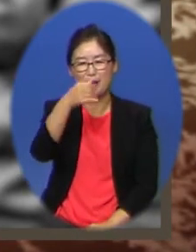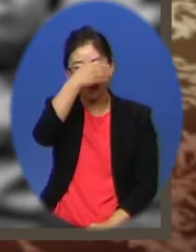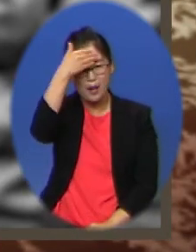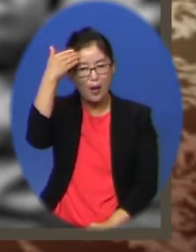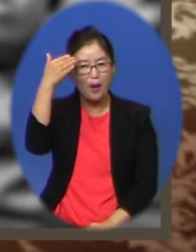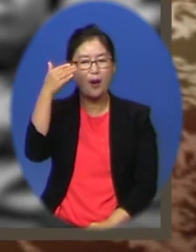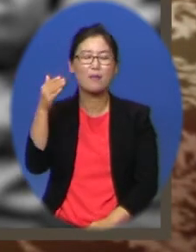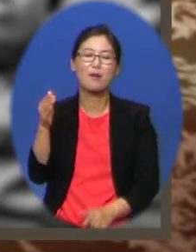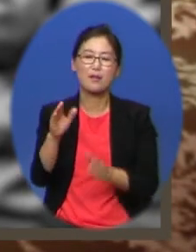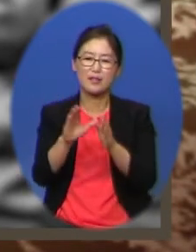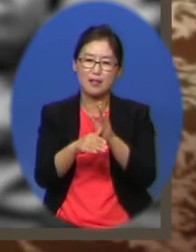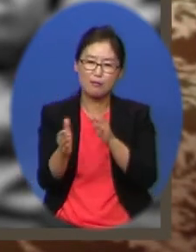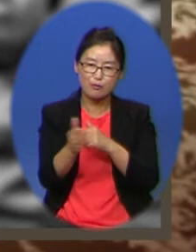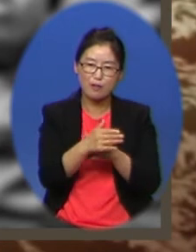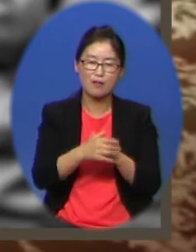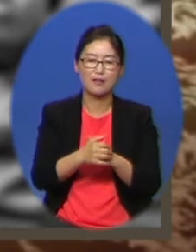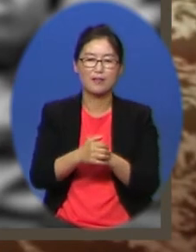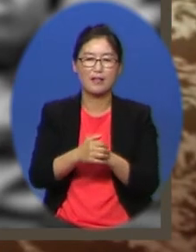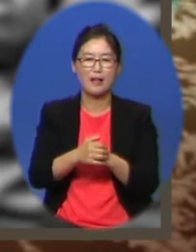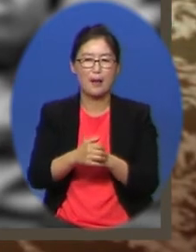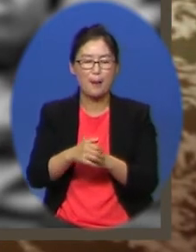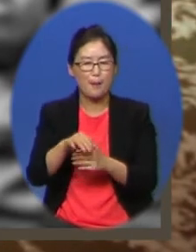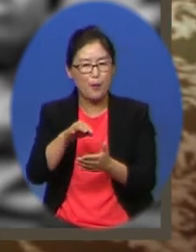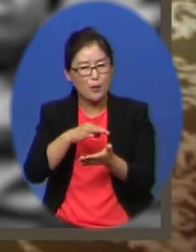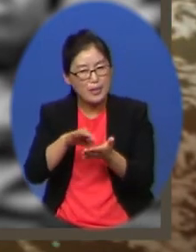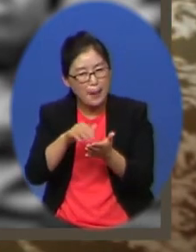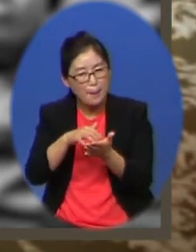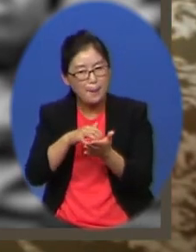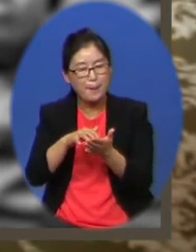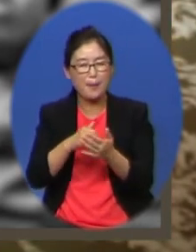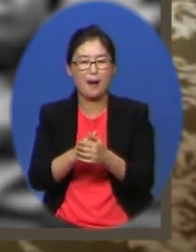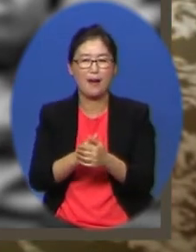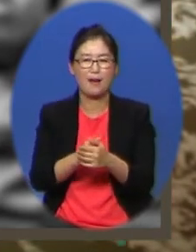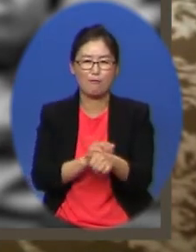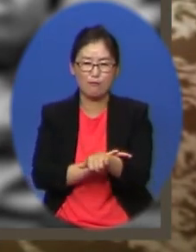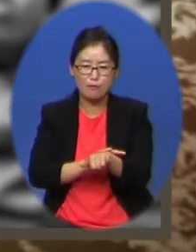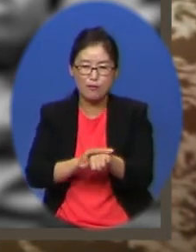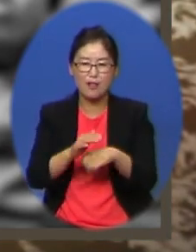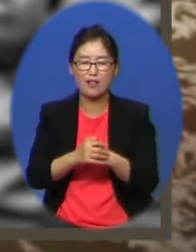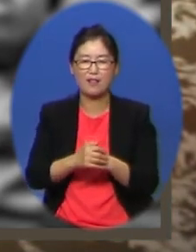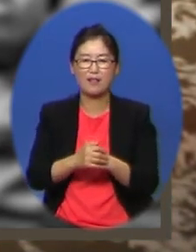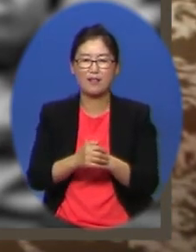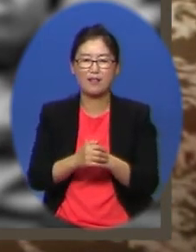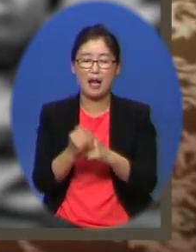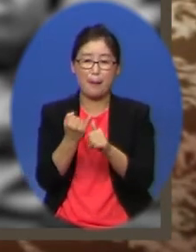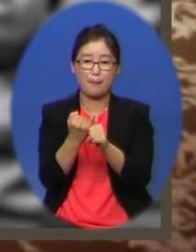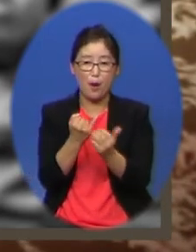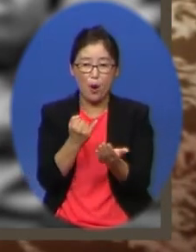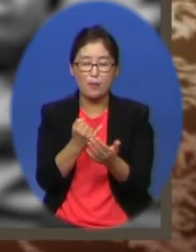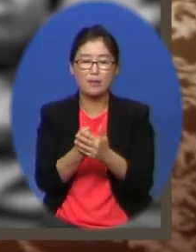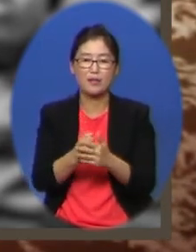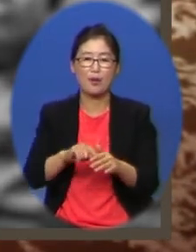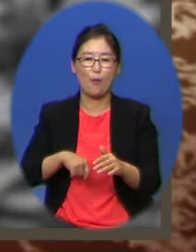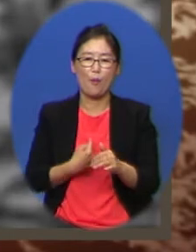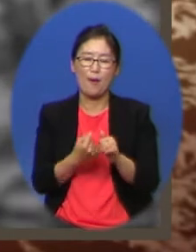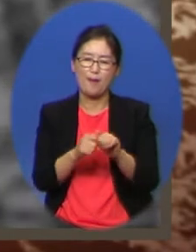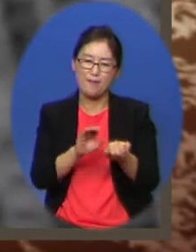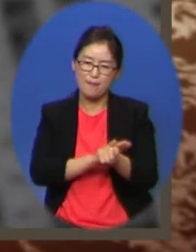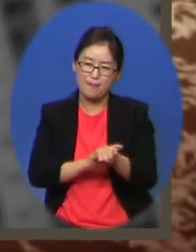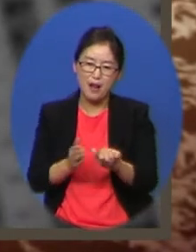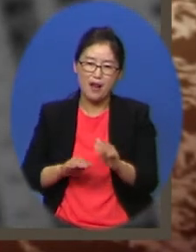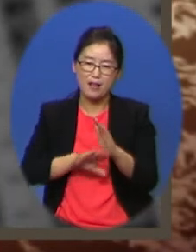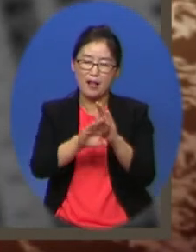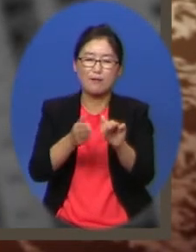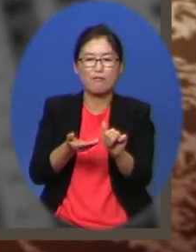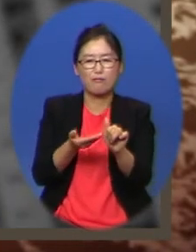시절부터 세밀하면 누구보다 빨랐고 혼자 된 몸으로 거친 세상 견뎌내느라 눈치도 빨랐던 어머니.